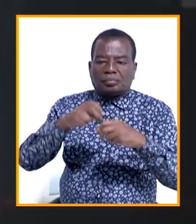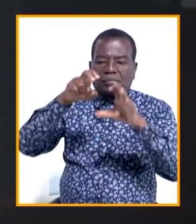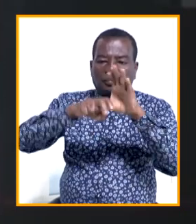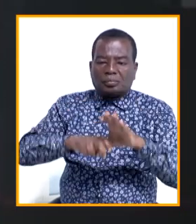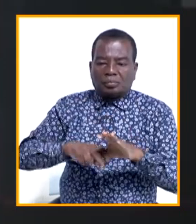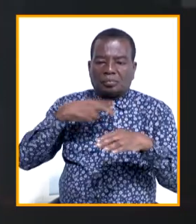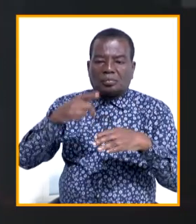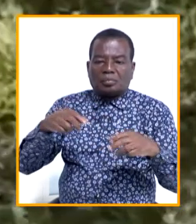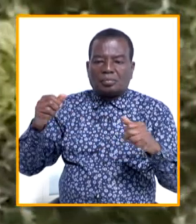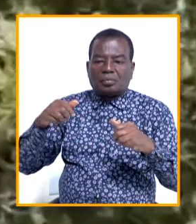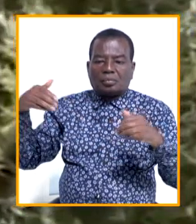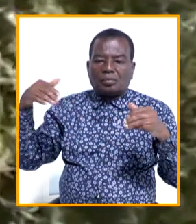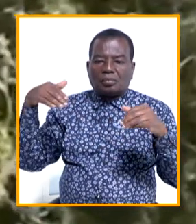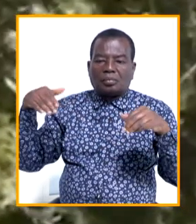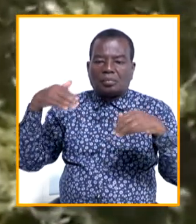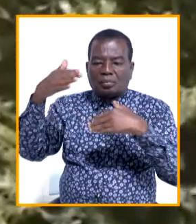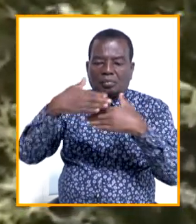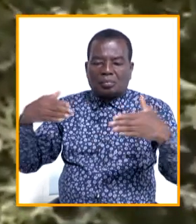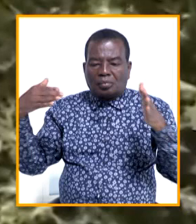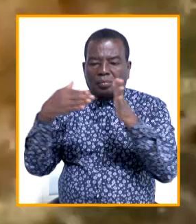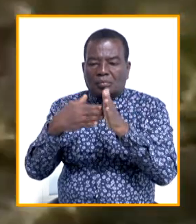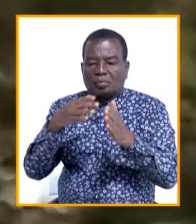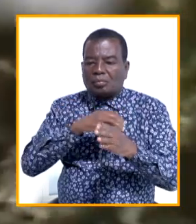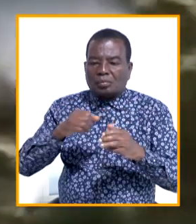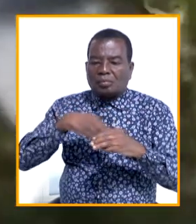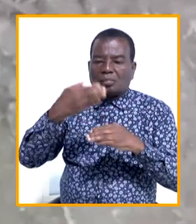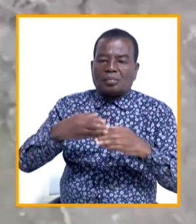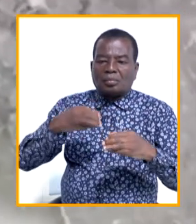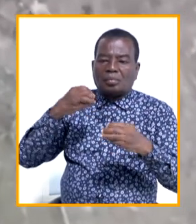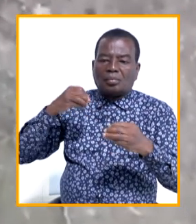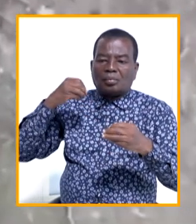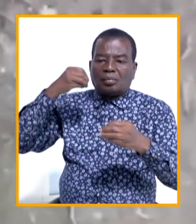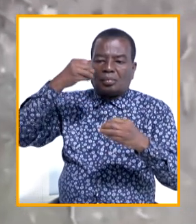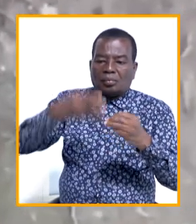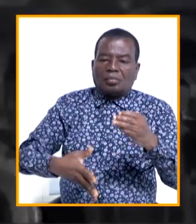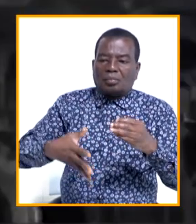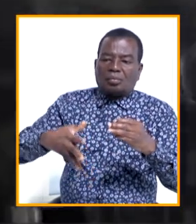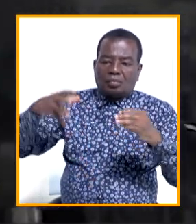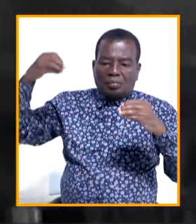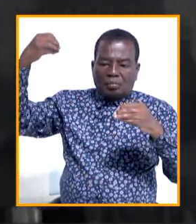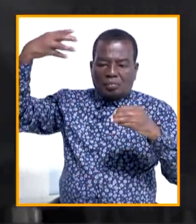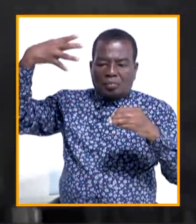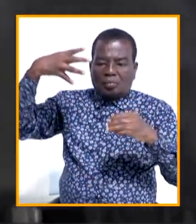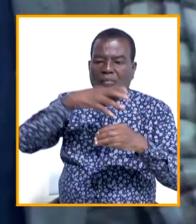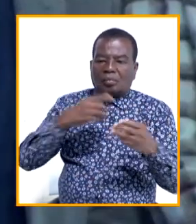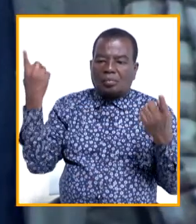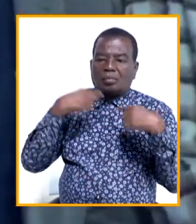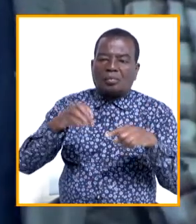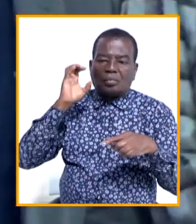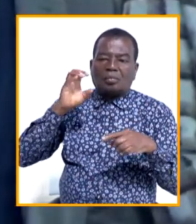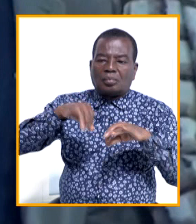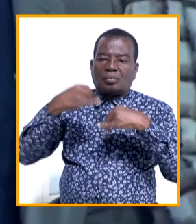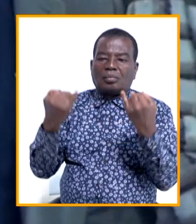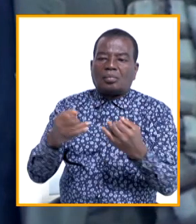la frontière avec la Roumanie l'annonce a été faite après la chute de drone explosif russe le président roumain lors d'une conférence de